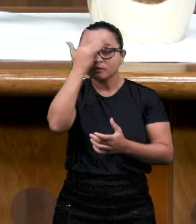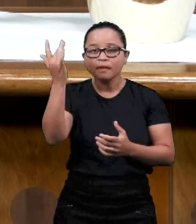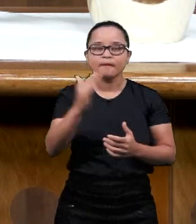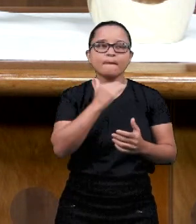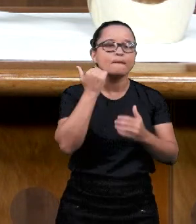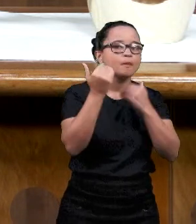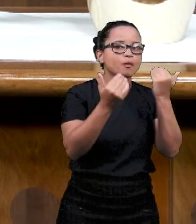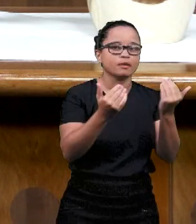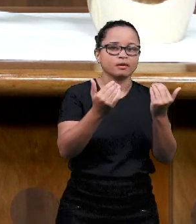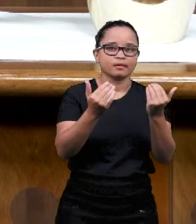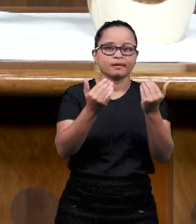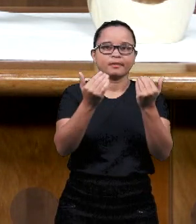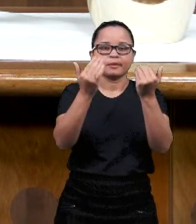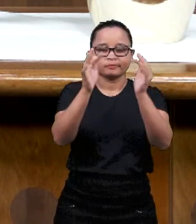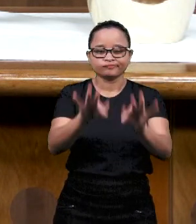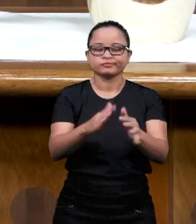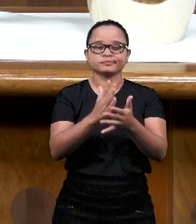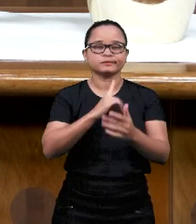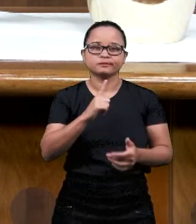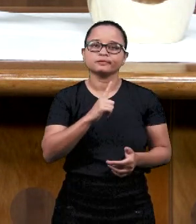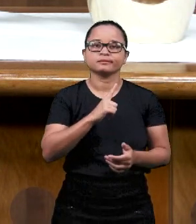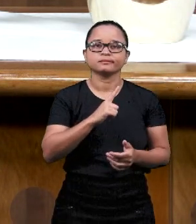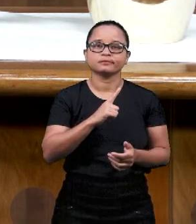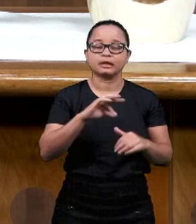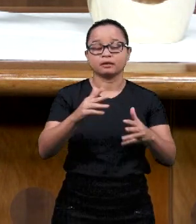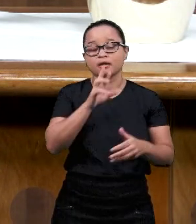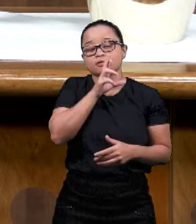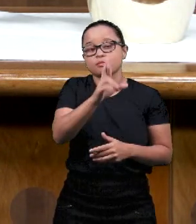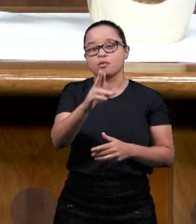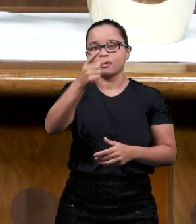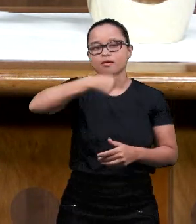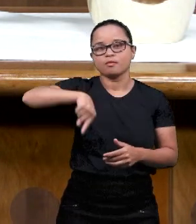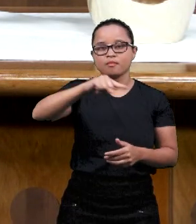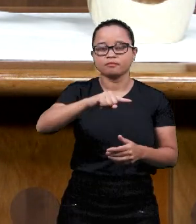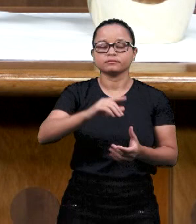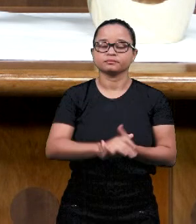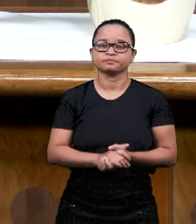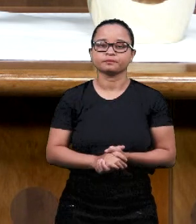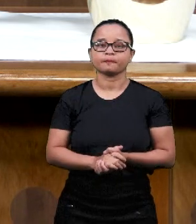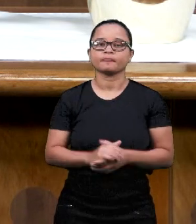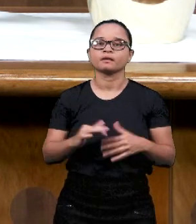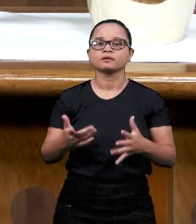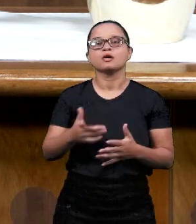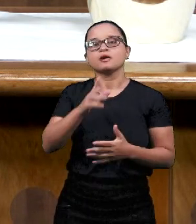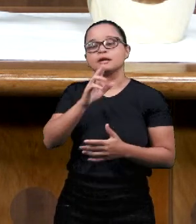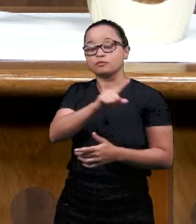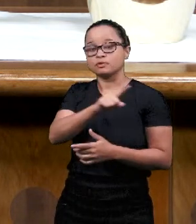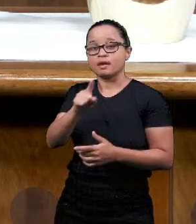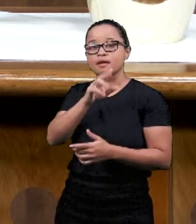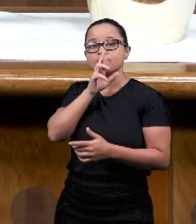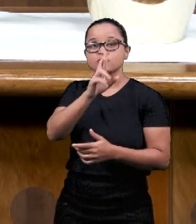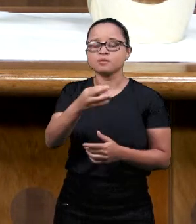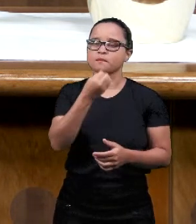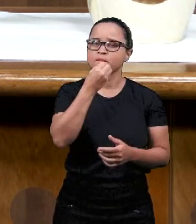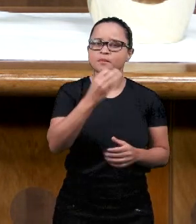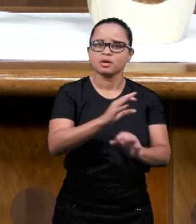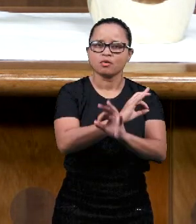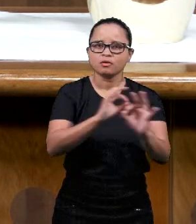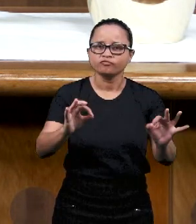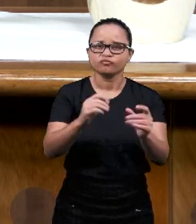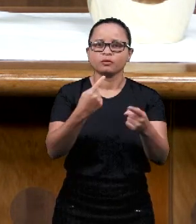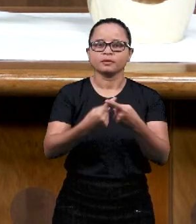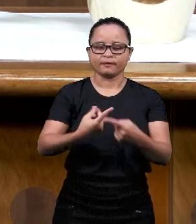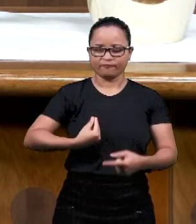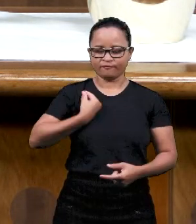réponse. Et les frères ont très bien répondu sur celui qui est vivant, celui qui est mort. C'est-à-dire, Christ est vivant, Jésus est